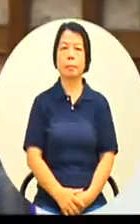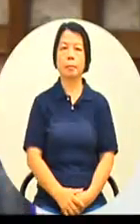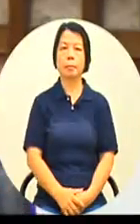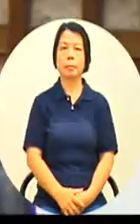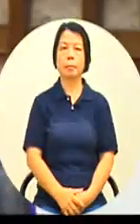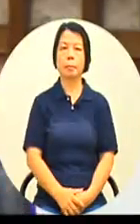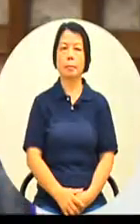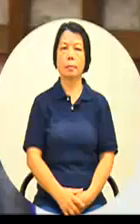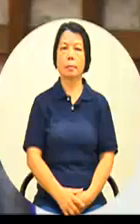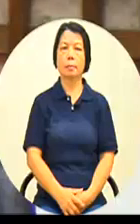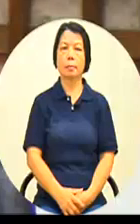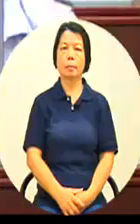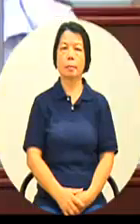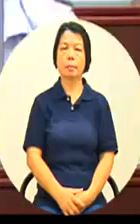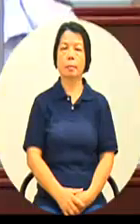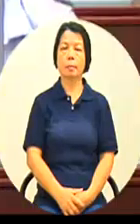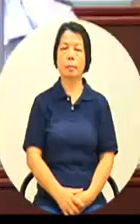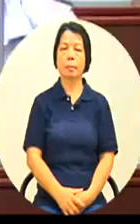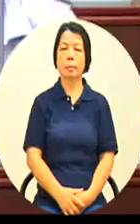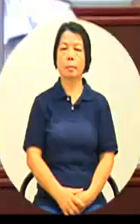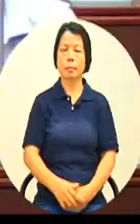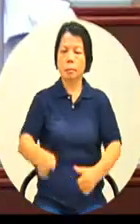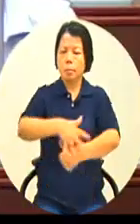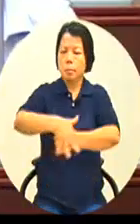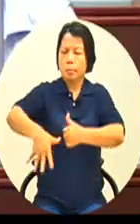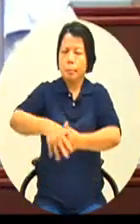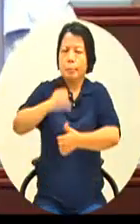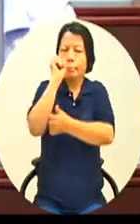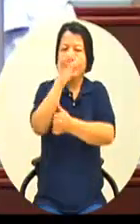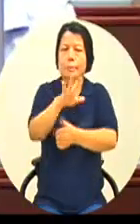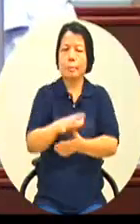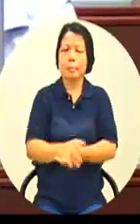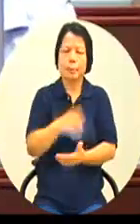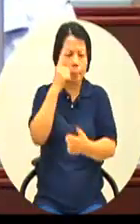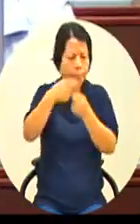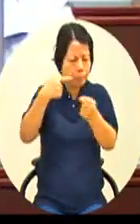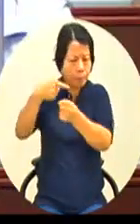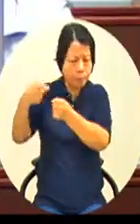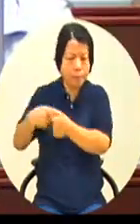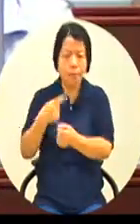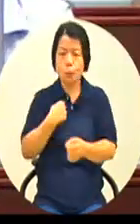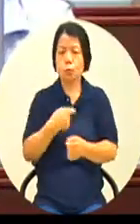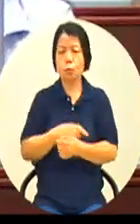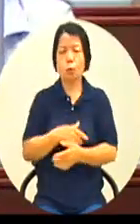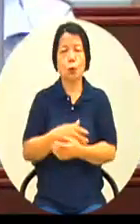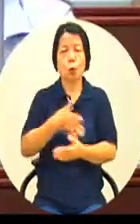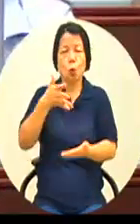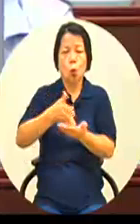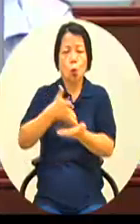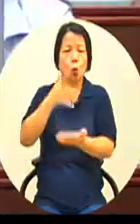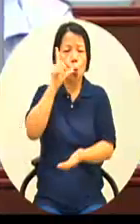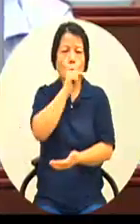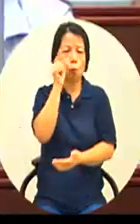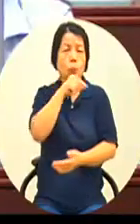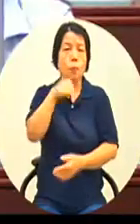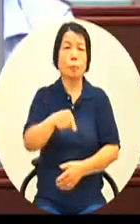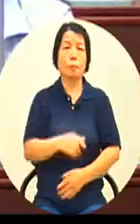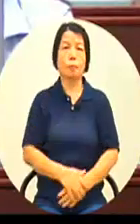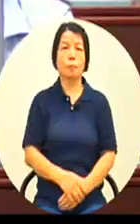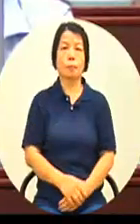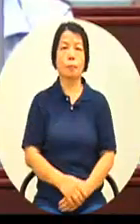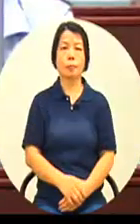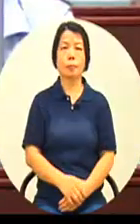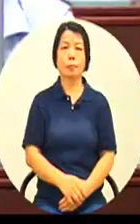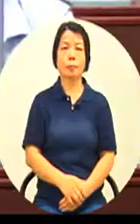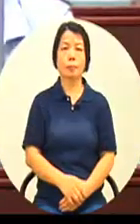来，小夏甲讲一下啊，这我差不多当年在问的主席，你知？ 我 当年 在问这。我请我那个裁决中心主任， 来，